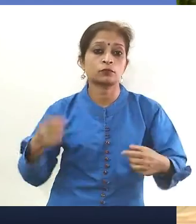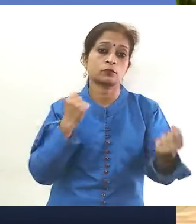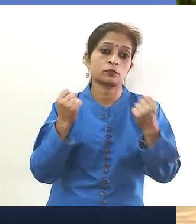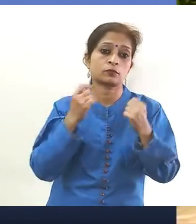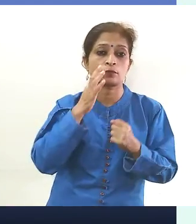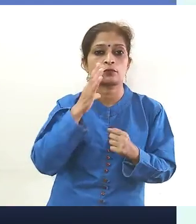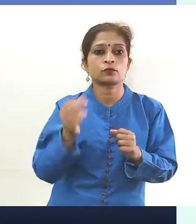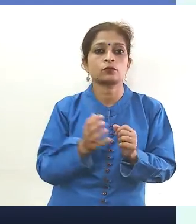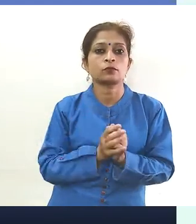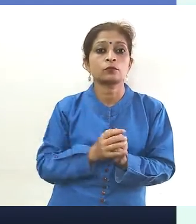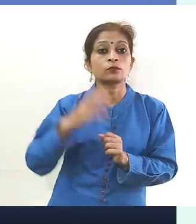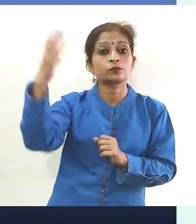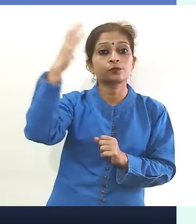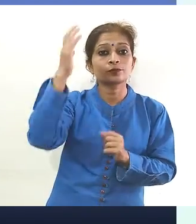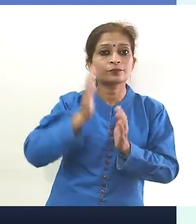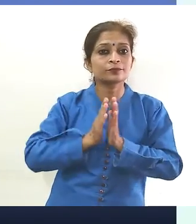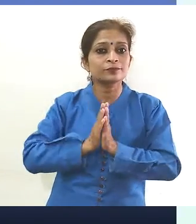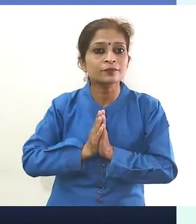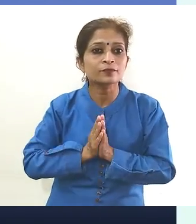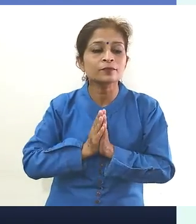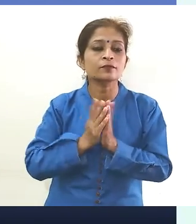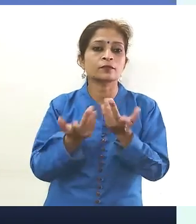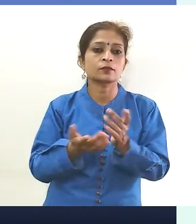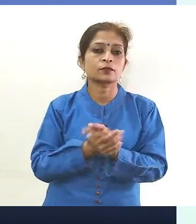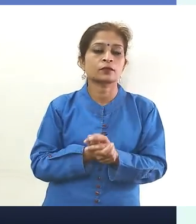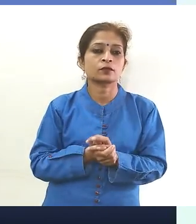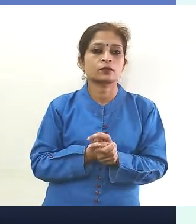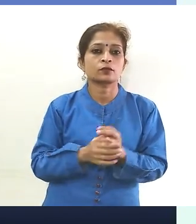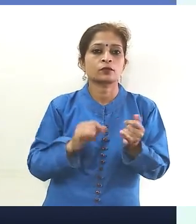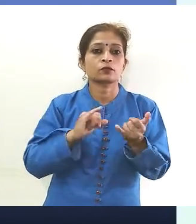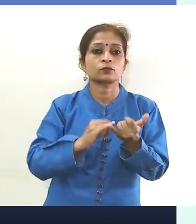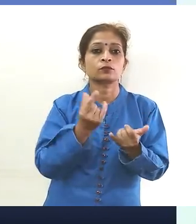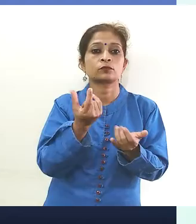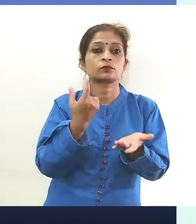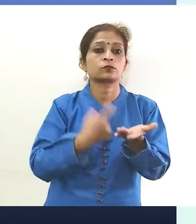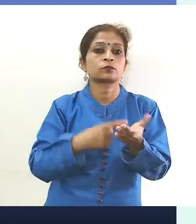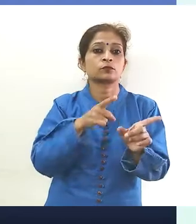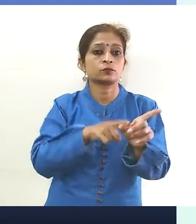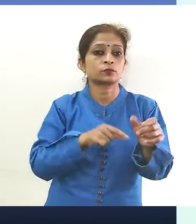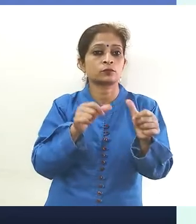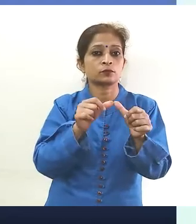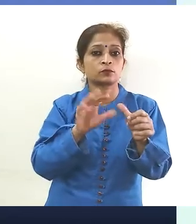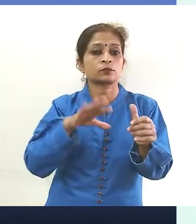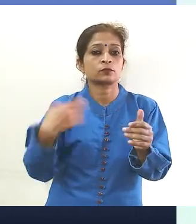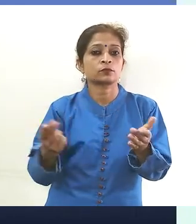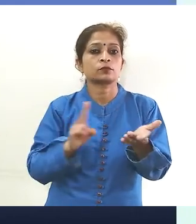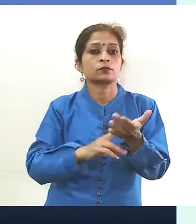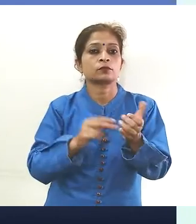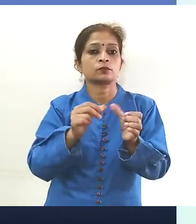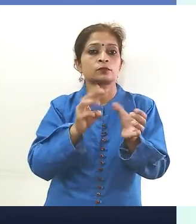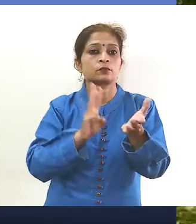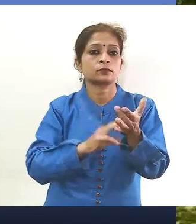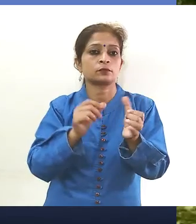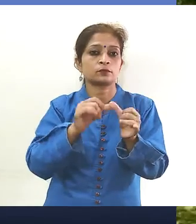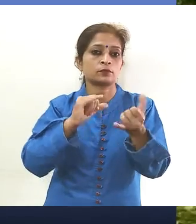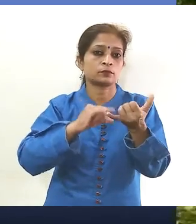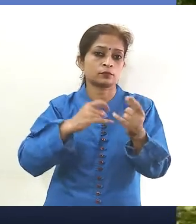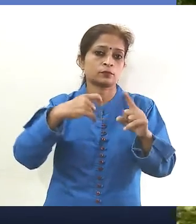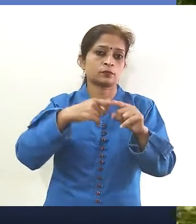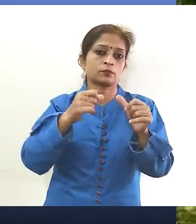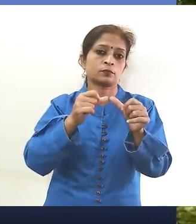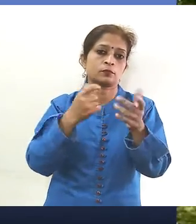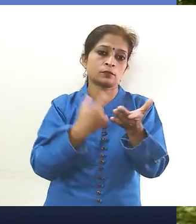तो वो सूर्य नमस्कार से हो जाती है। तो ये भी 5 मिनट से शुरू करके और 10-15 मिनट तक कर सकते हैं। 5 से 10 बार से शुरू